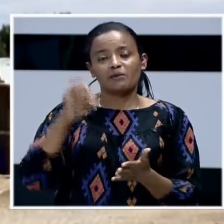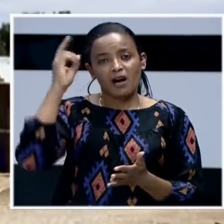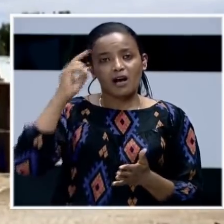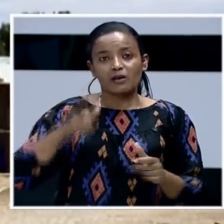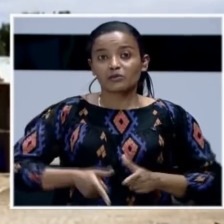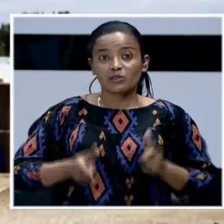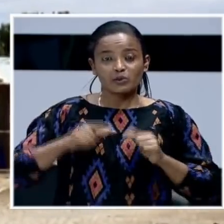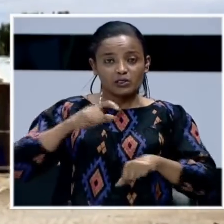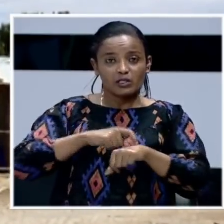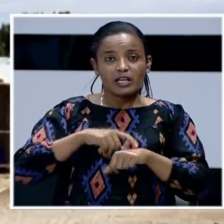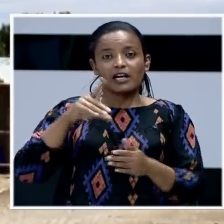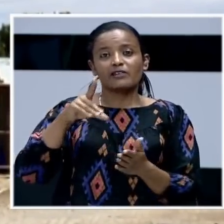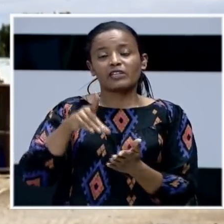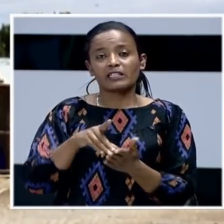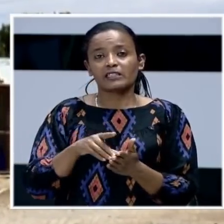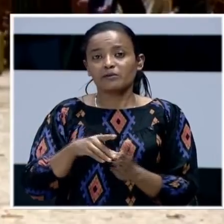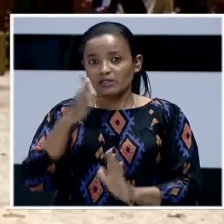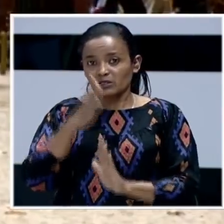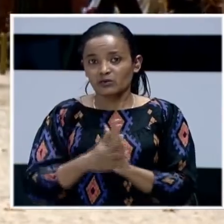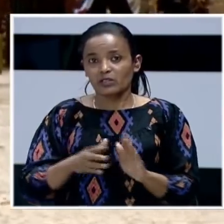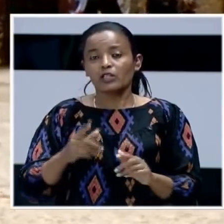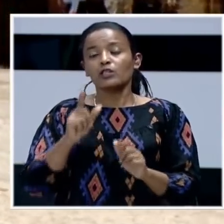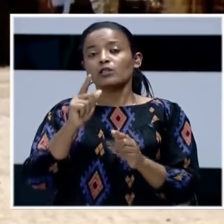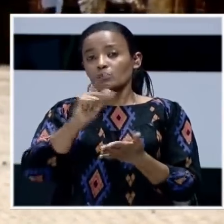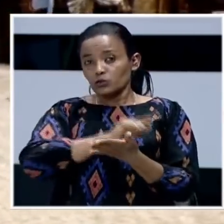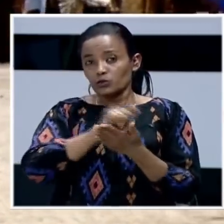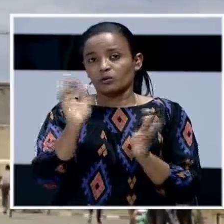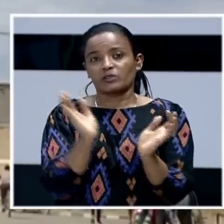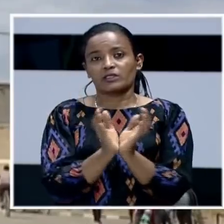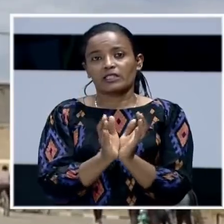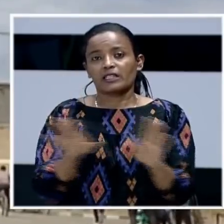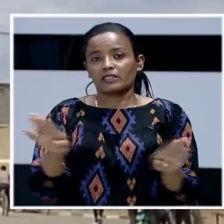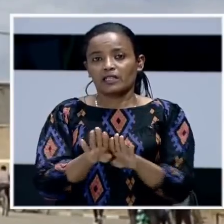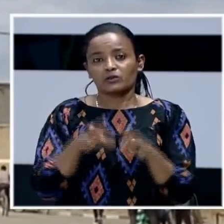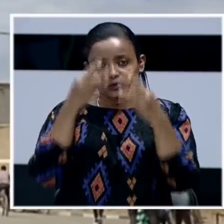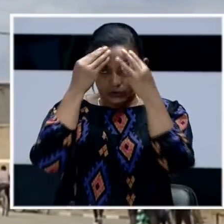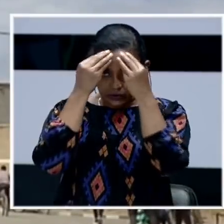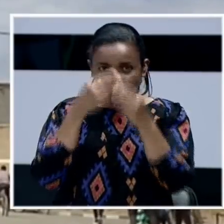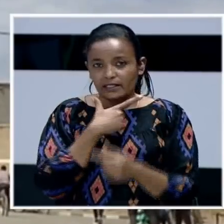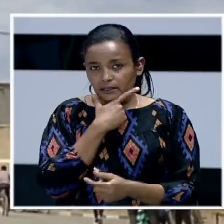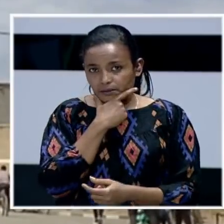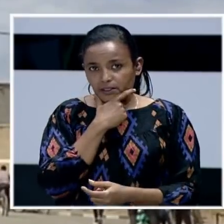زنبرنا اللقوان اب تا كتما زكايد زنبرا سمونا وعداقا تعاطيو تعزيبنا